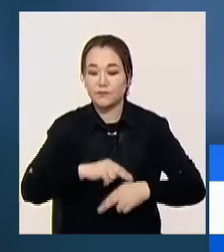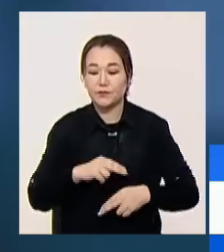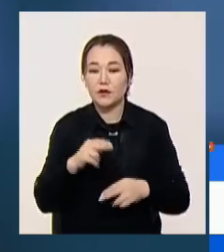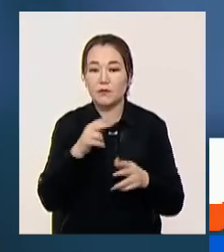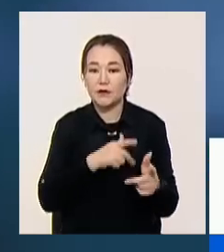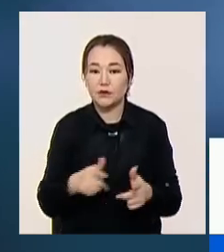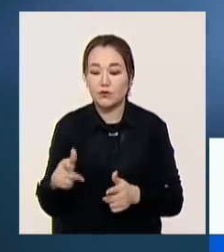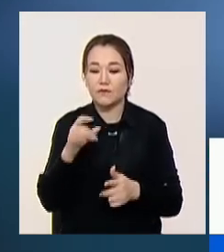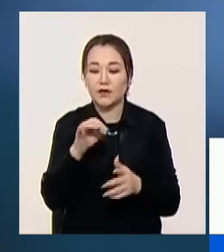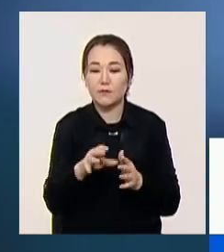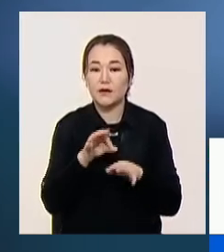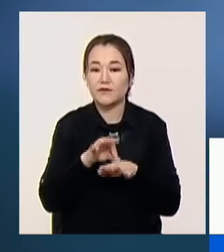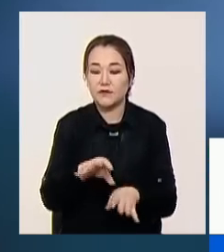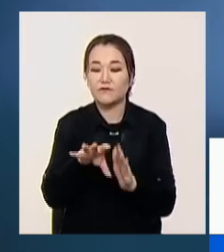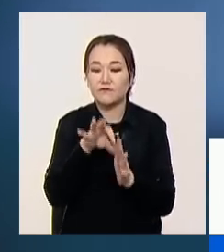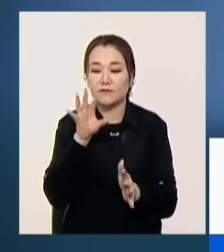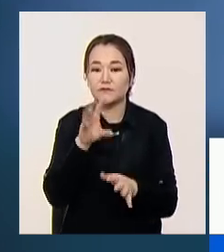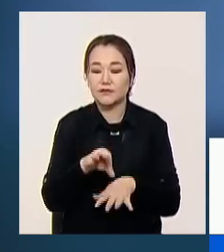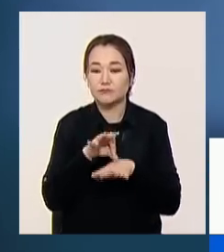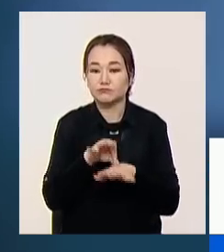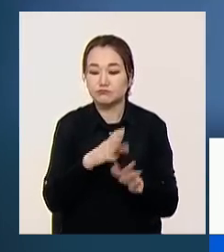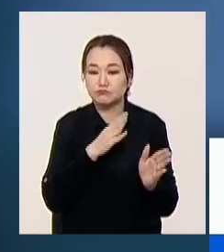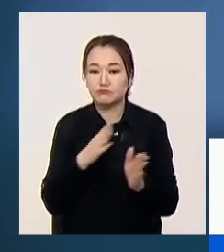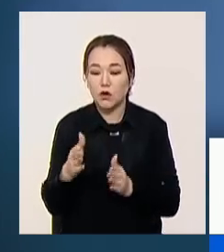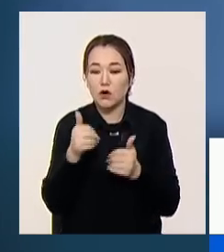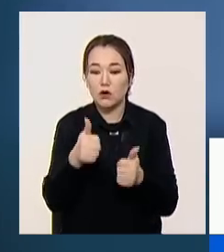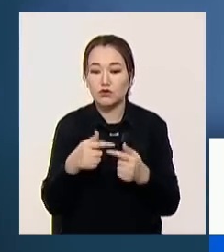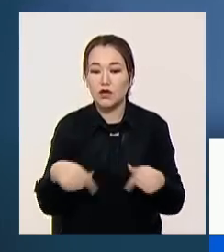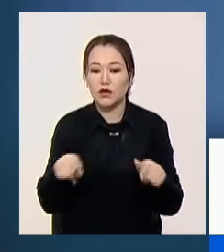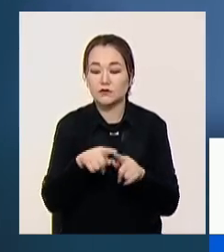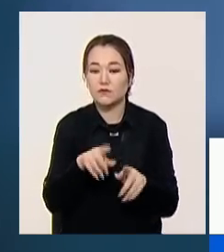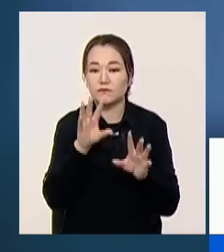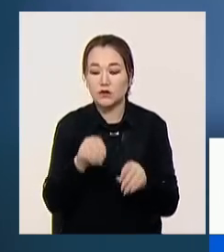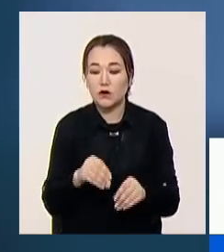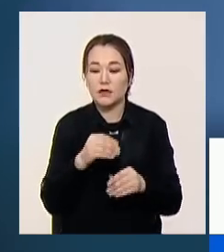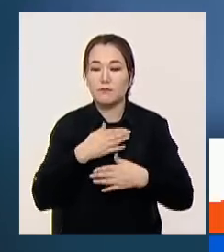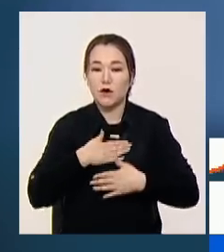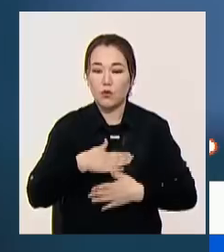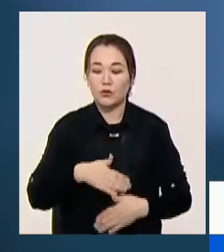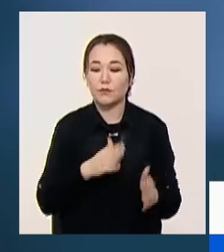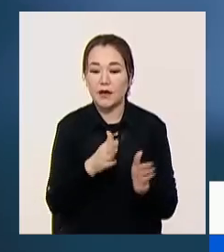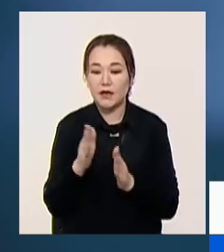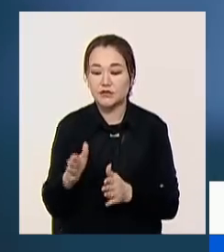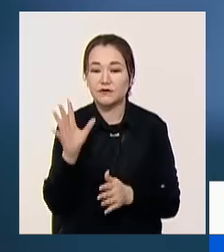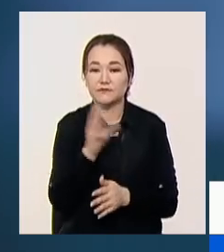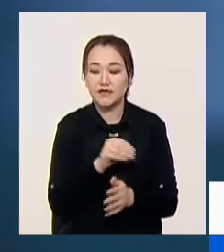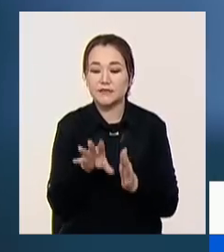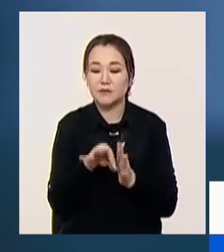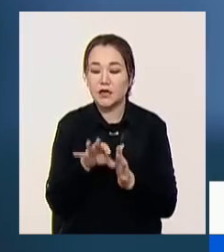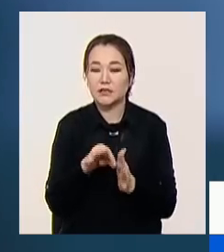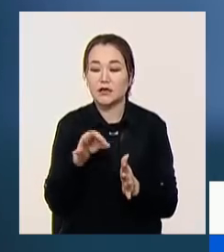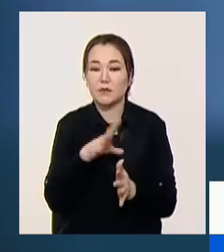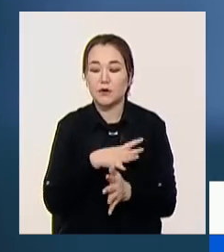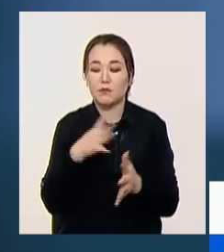Подготовка и проведение выборов были проведены дисциплинированно, хорошо организовано. Все проходило спокойно и порядочно. Все избиратели